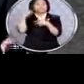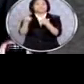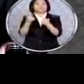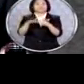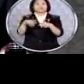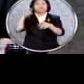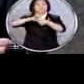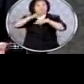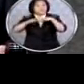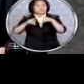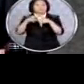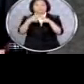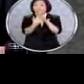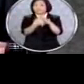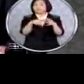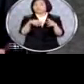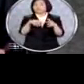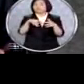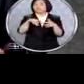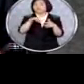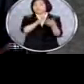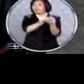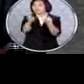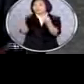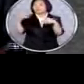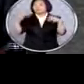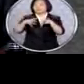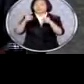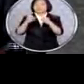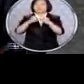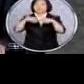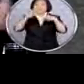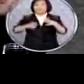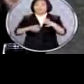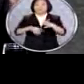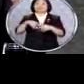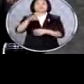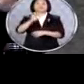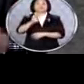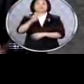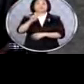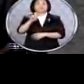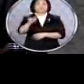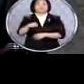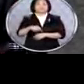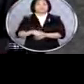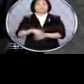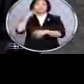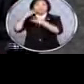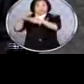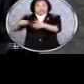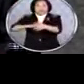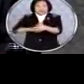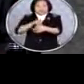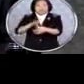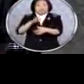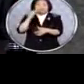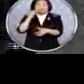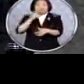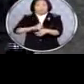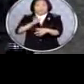括新加坡、美国，来成立我们的 FTA。如果大陆上用这样的诚意，远比我们口头